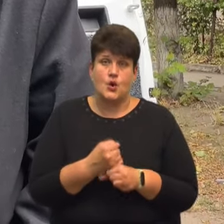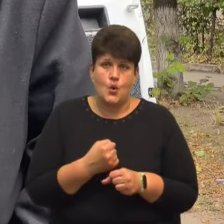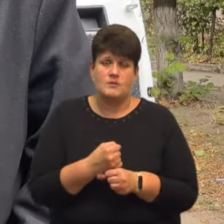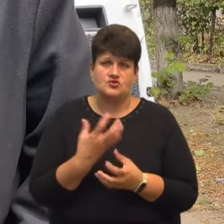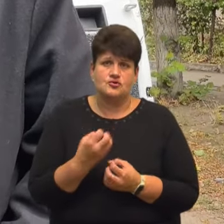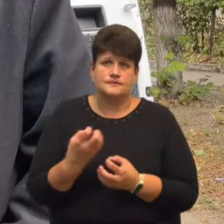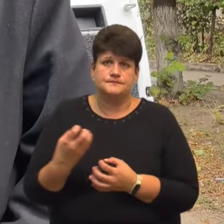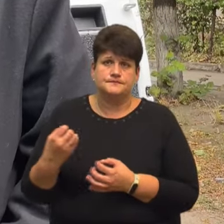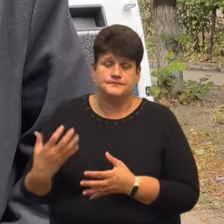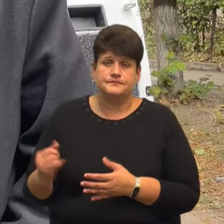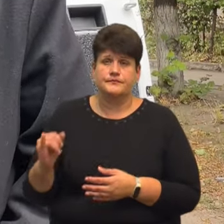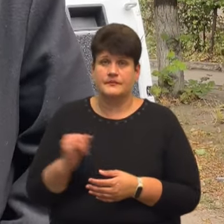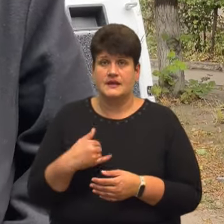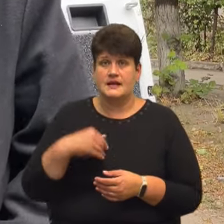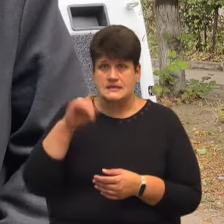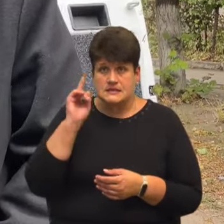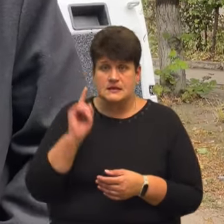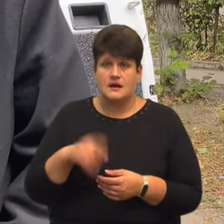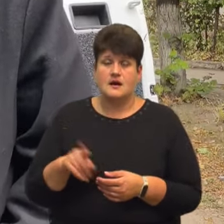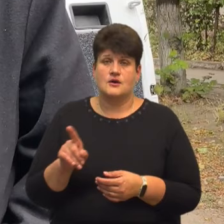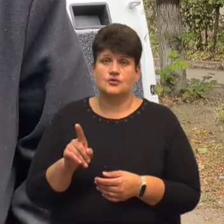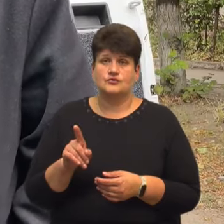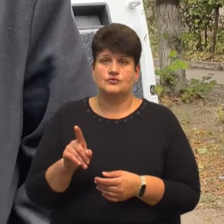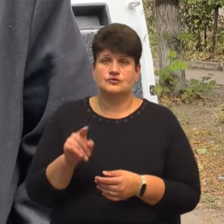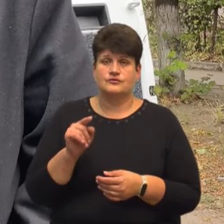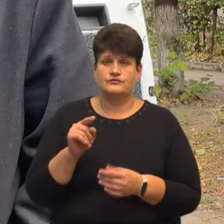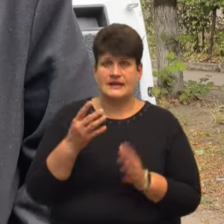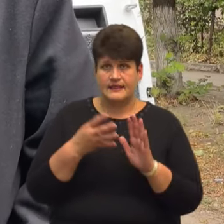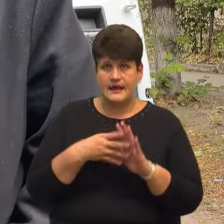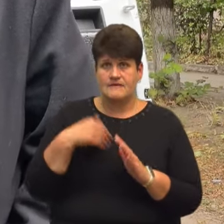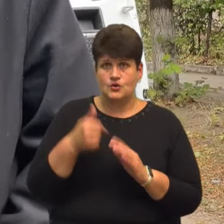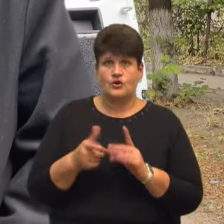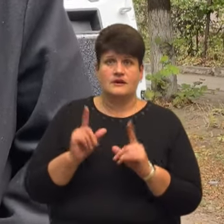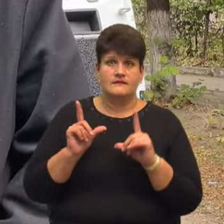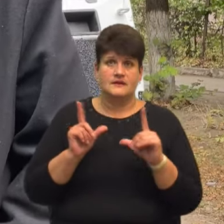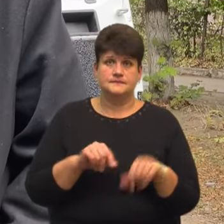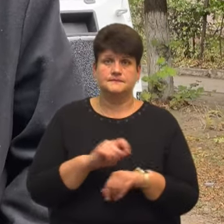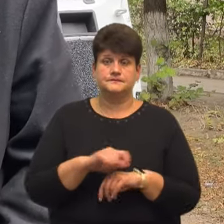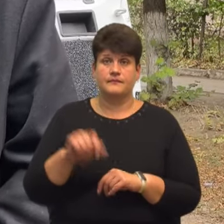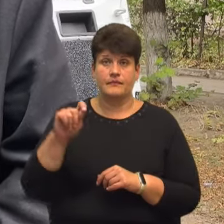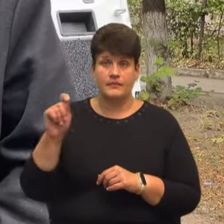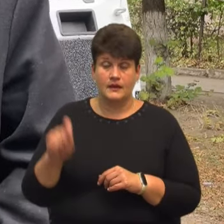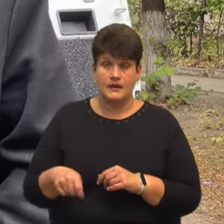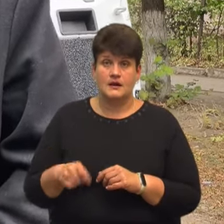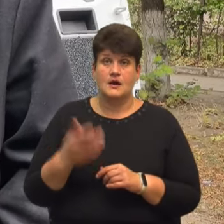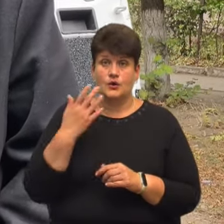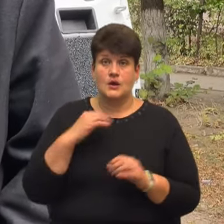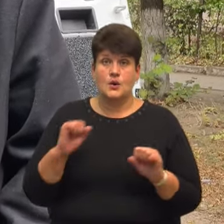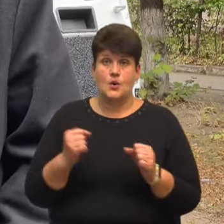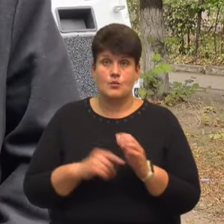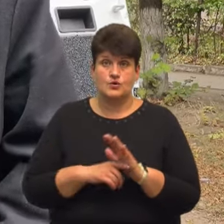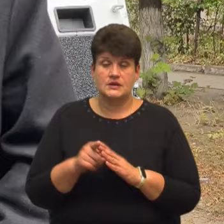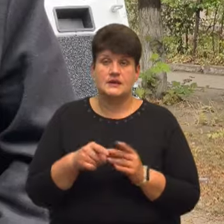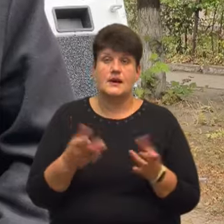бо я знаю по тантих руках вже девять років їздимо на фронт як тільки холода починаються значить є